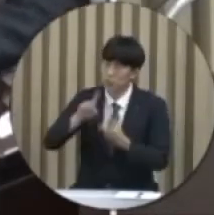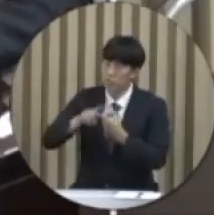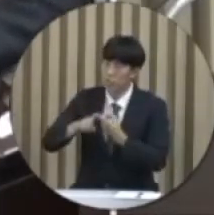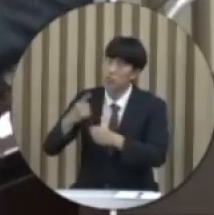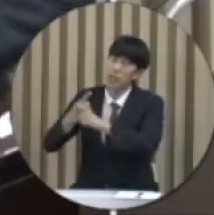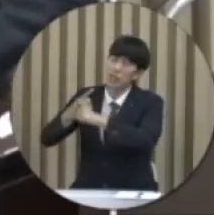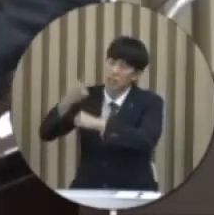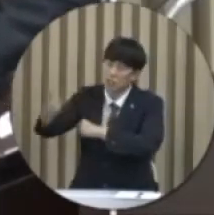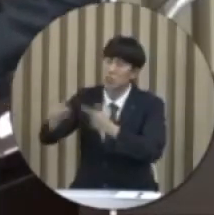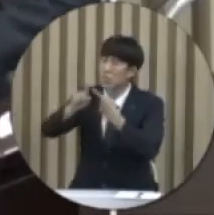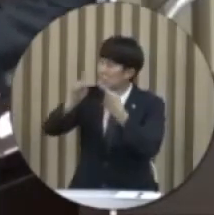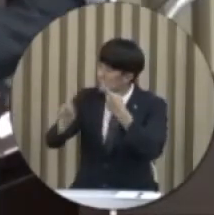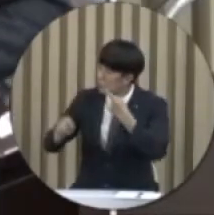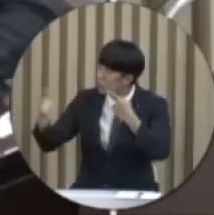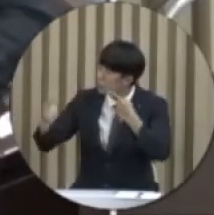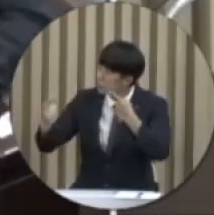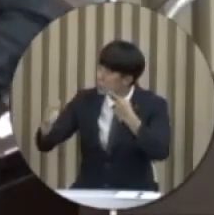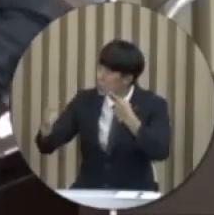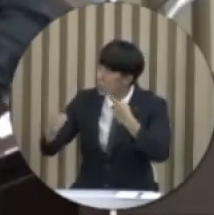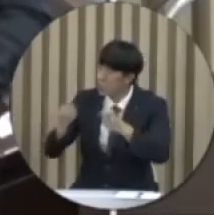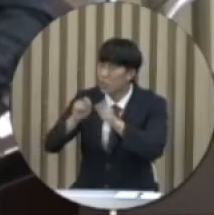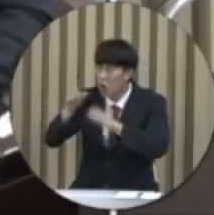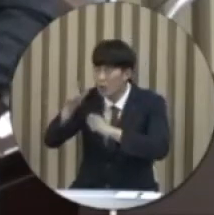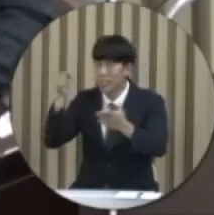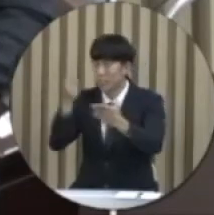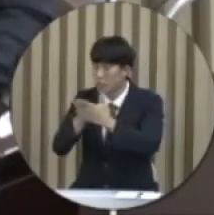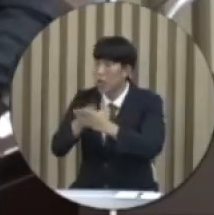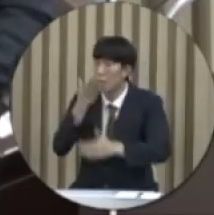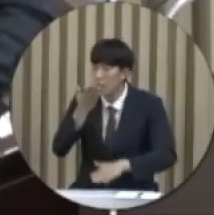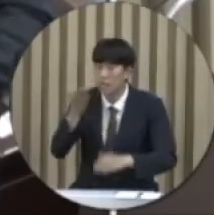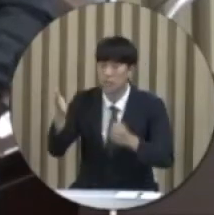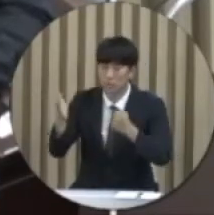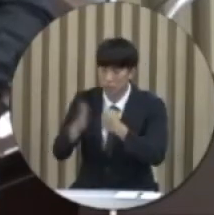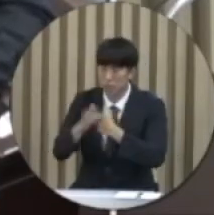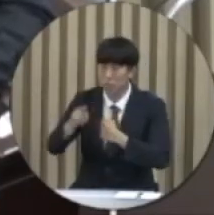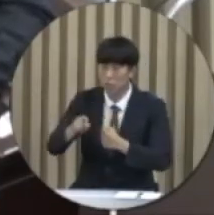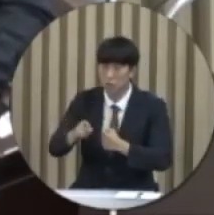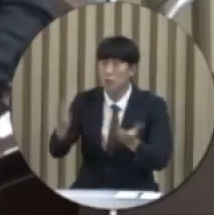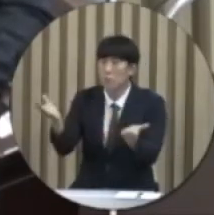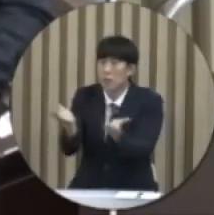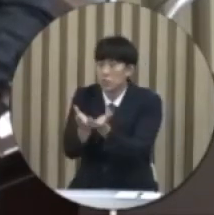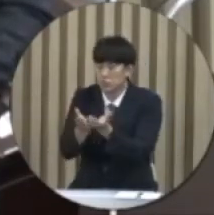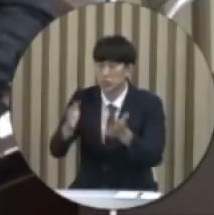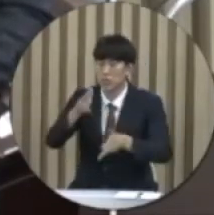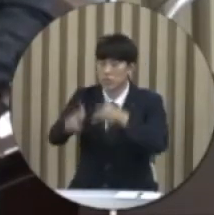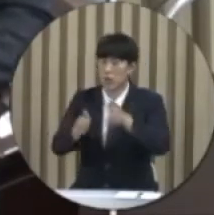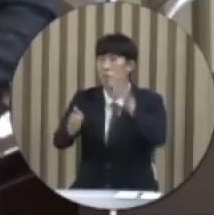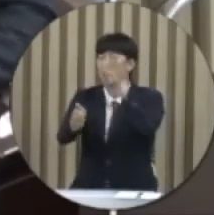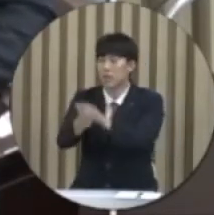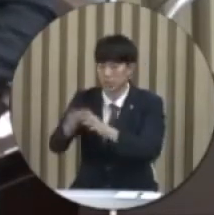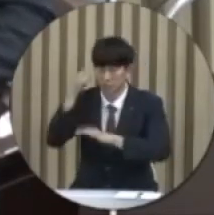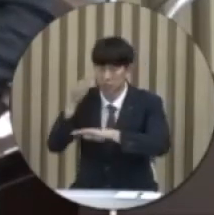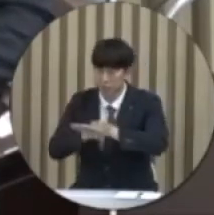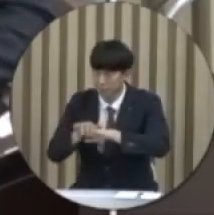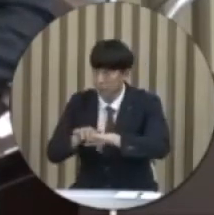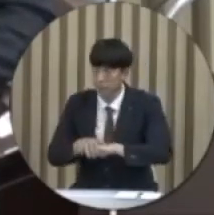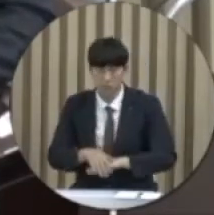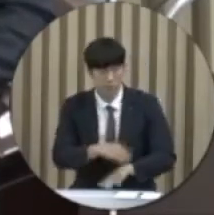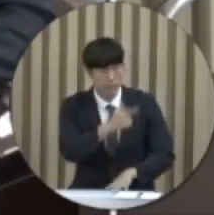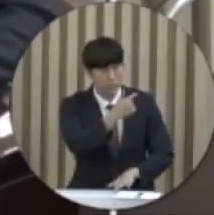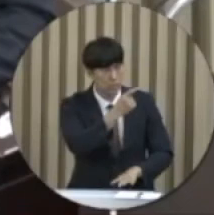내년 1월에 거의 결정이 나기 때문에요. 거기에 맞춰서 용역을 하겠다는 계획은 이미 잡혀져 있는 상태입니다. 네, 사실 이제